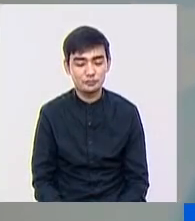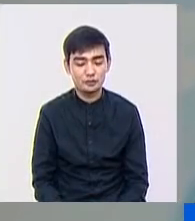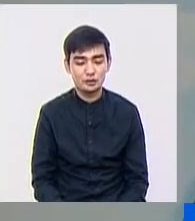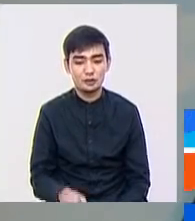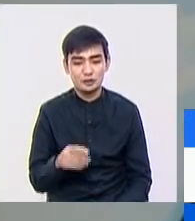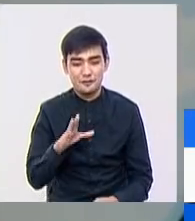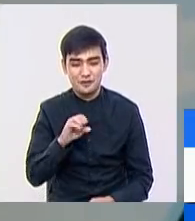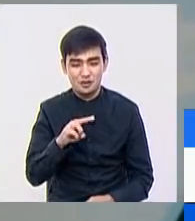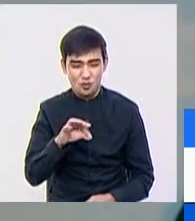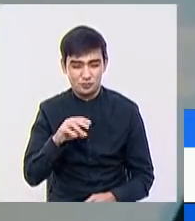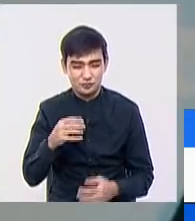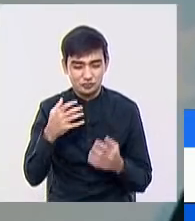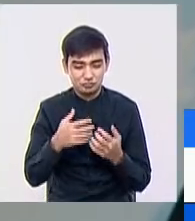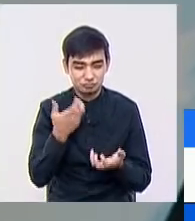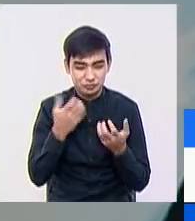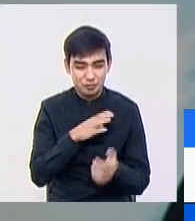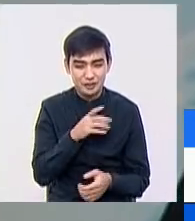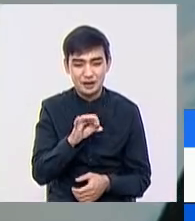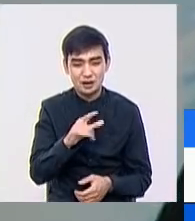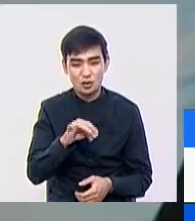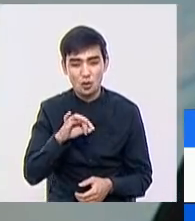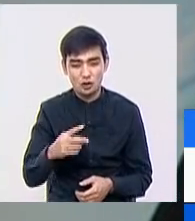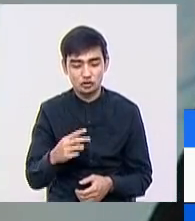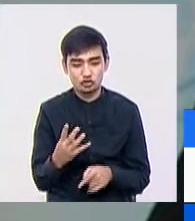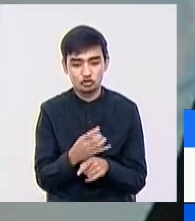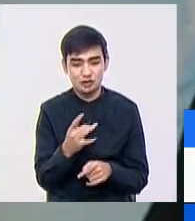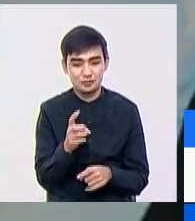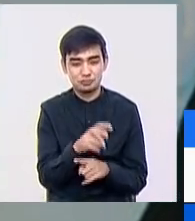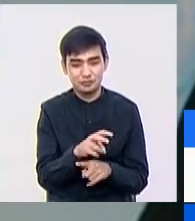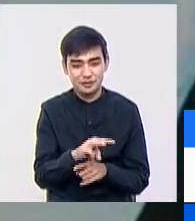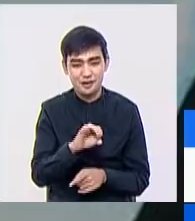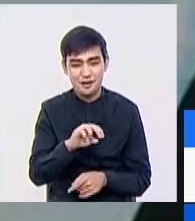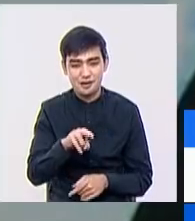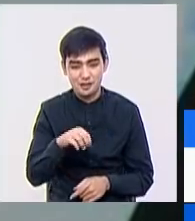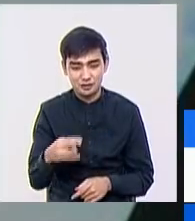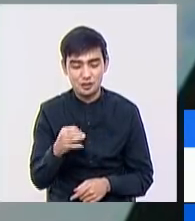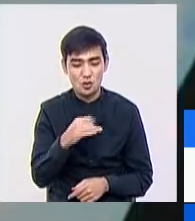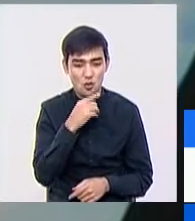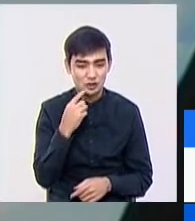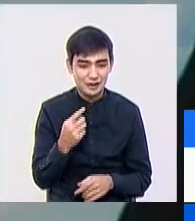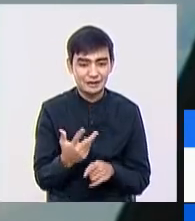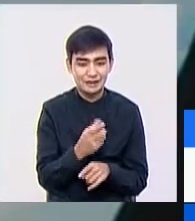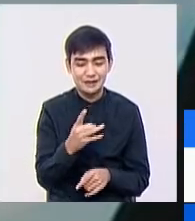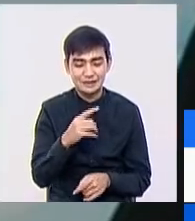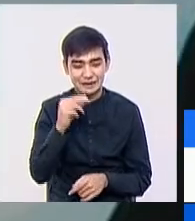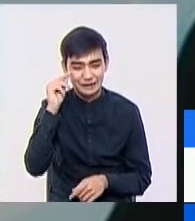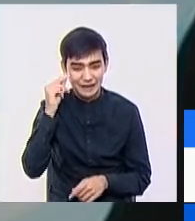По данным ведомства, Игорь Дужнов успел по 4 раза посетить Таиланд и Россию. 3 раза побывал в